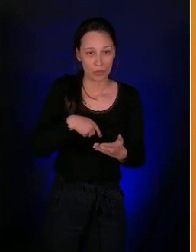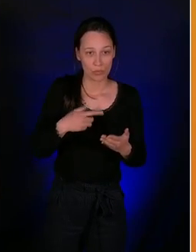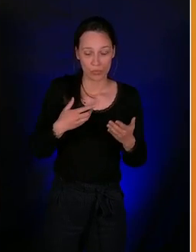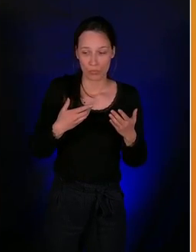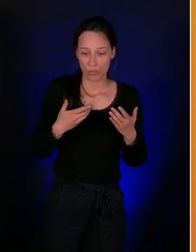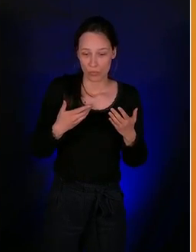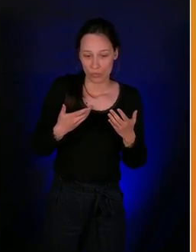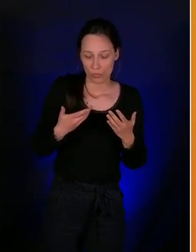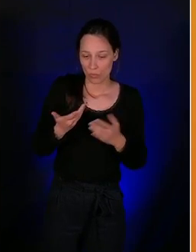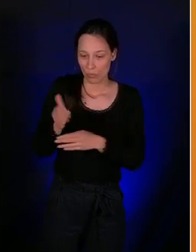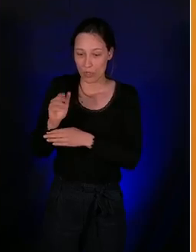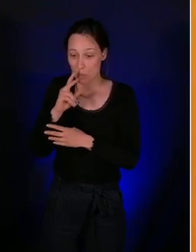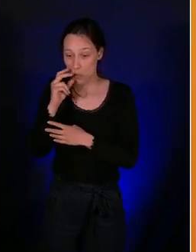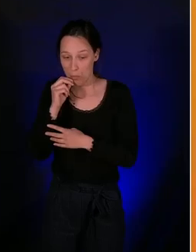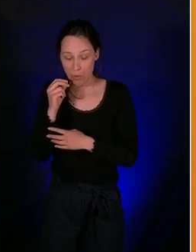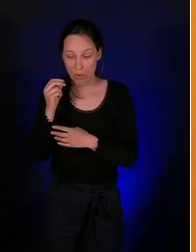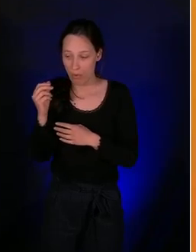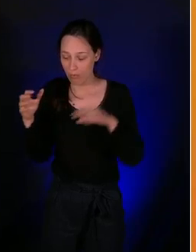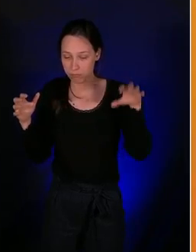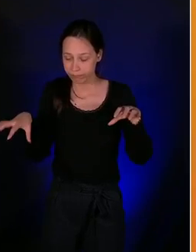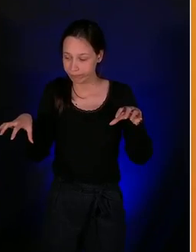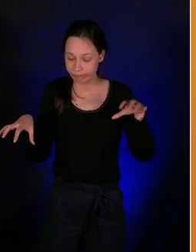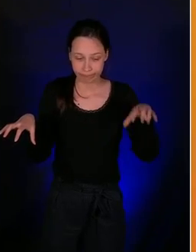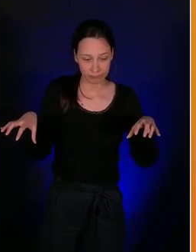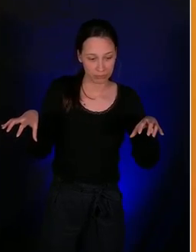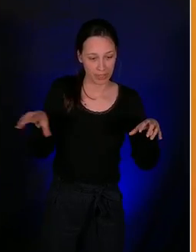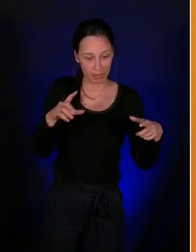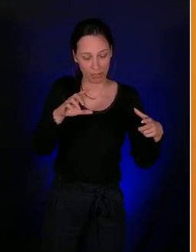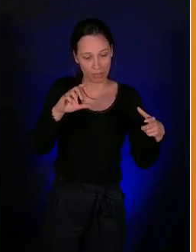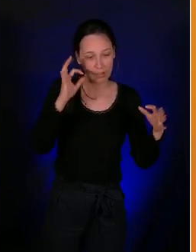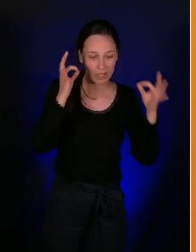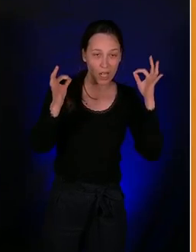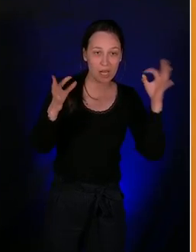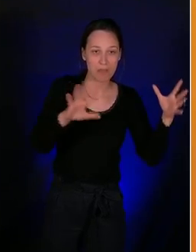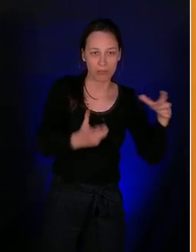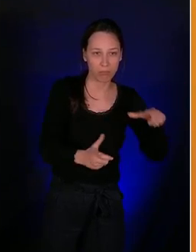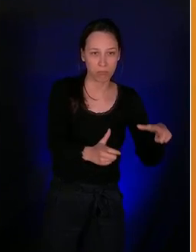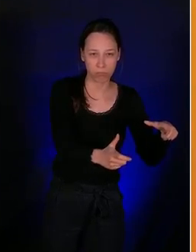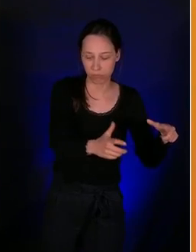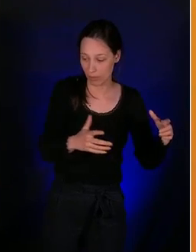le dérèglement climatique. On n'oppose pas l'industrie avec